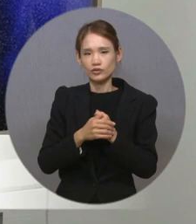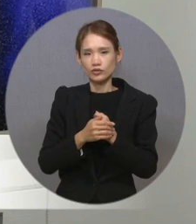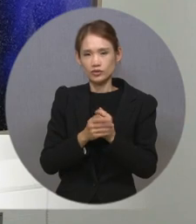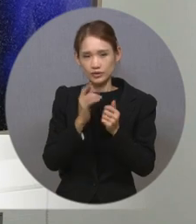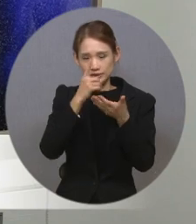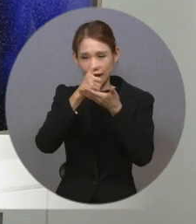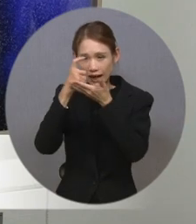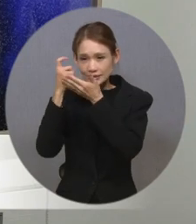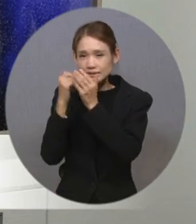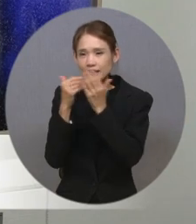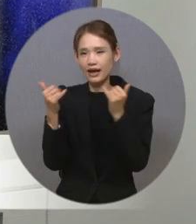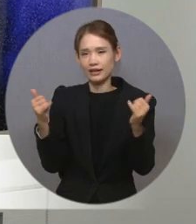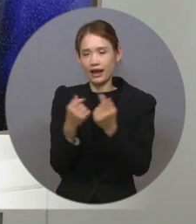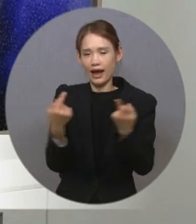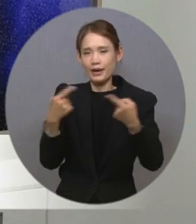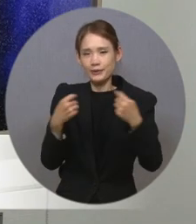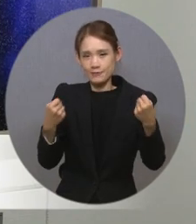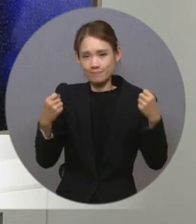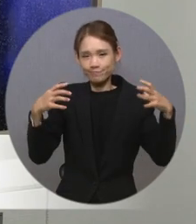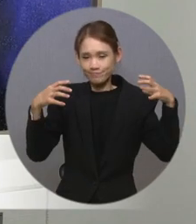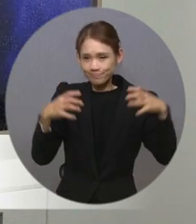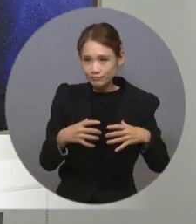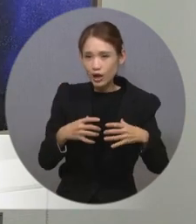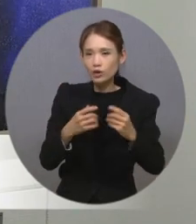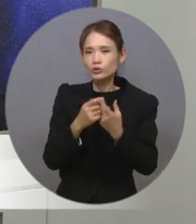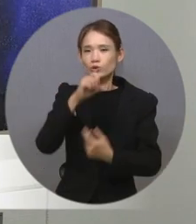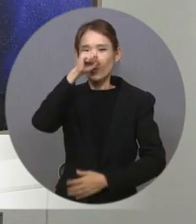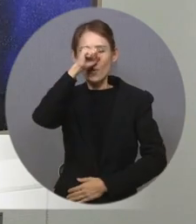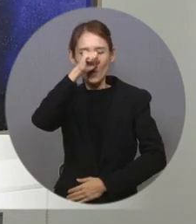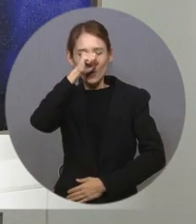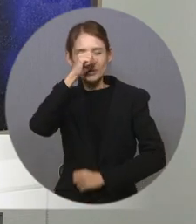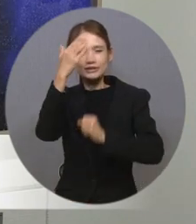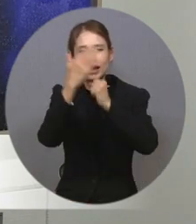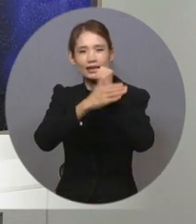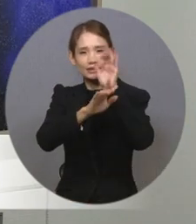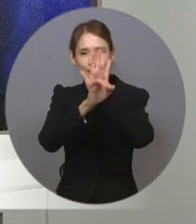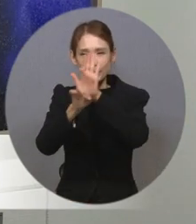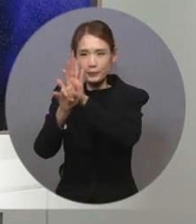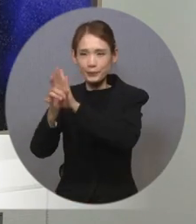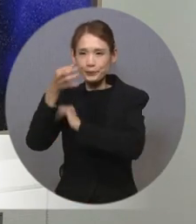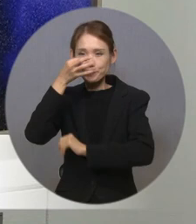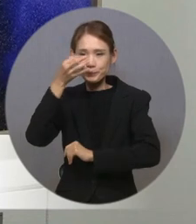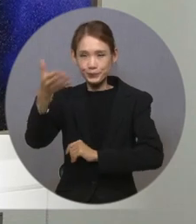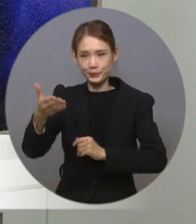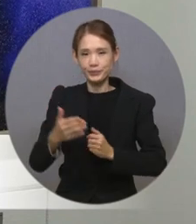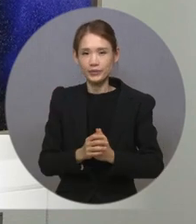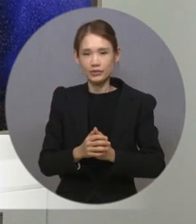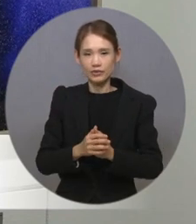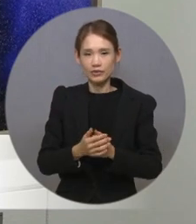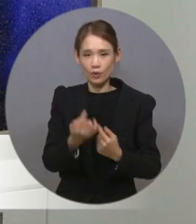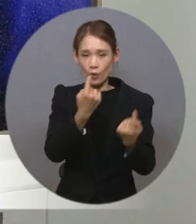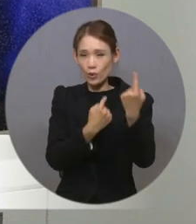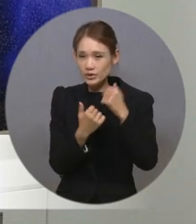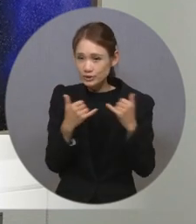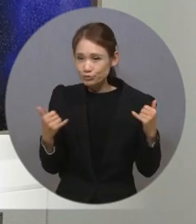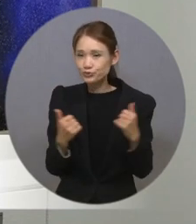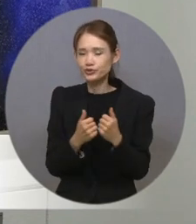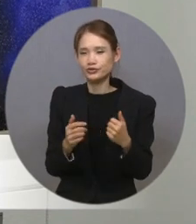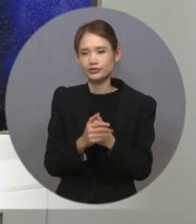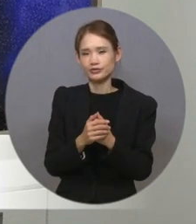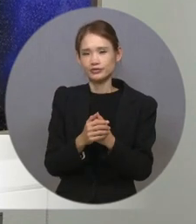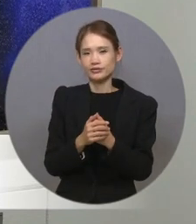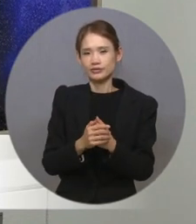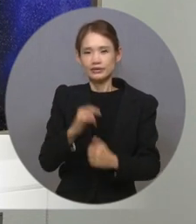오늘 모여 이렇게 좋은 작품들을 전시하시게 되었습니다. 오시는 분들께서도